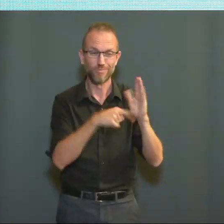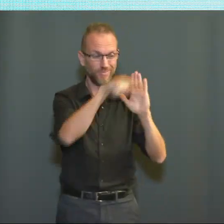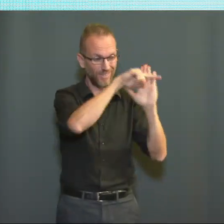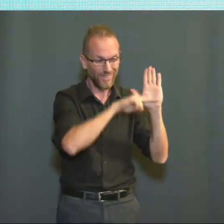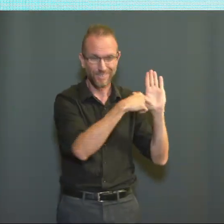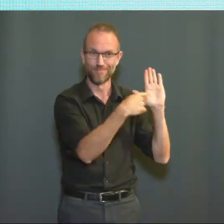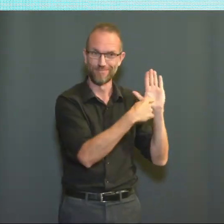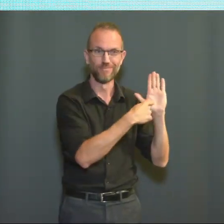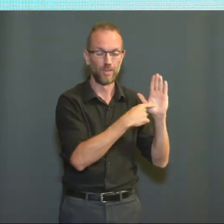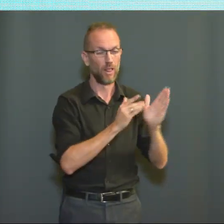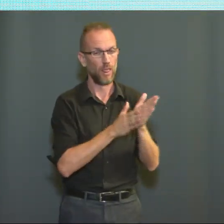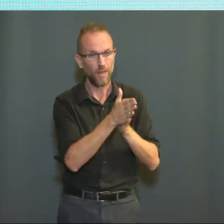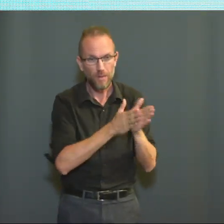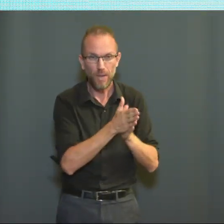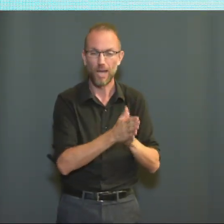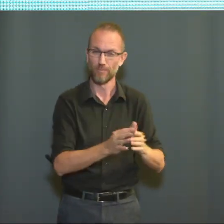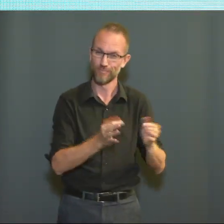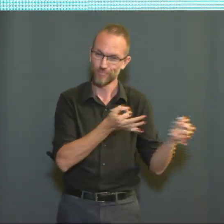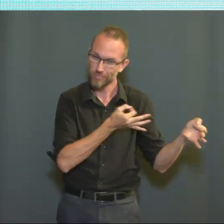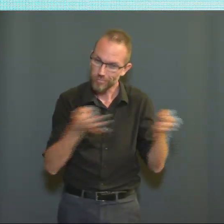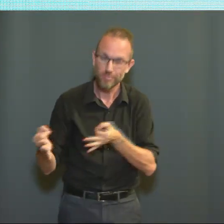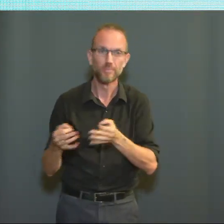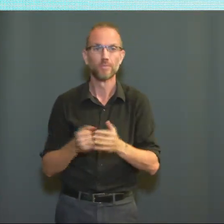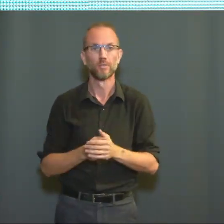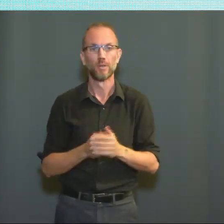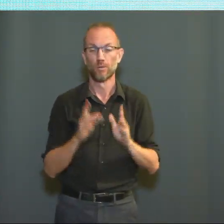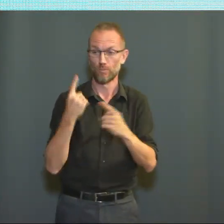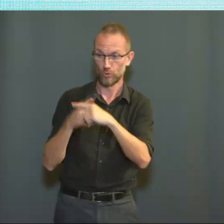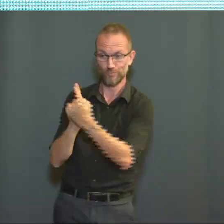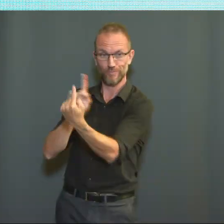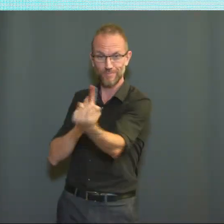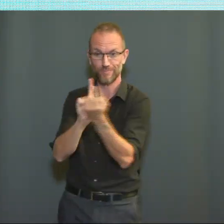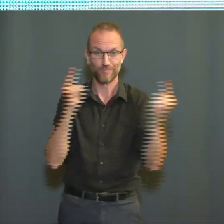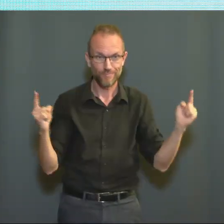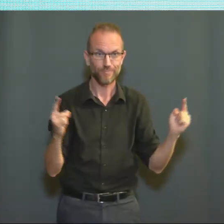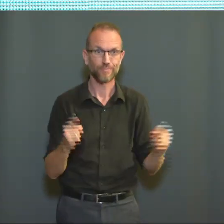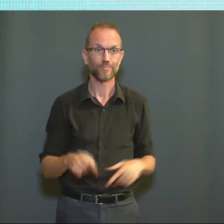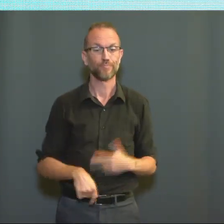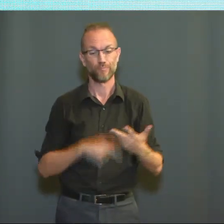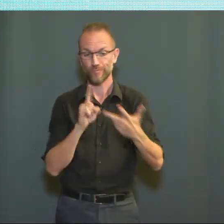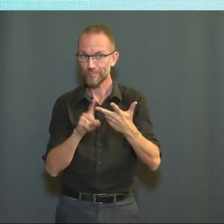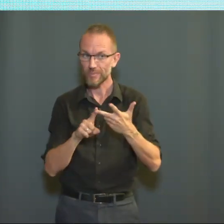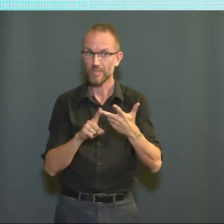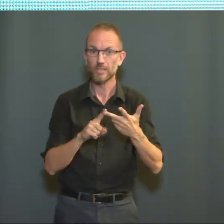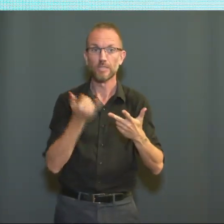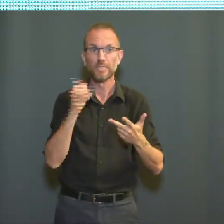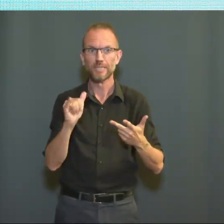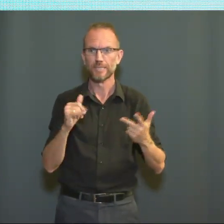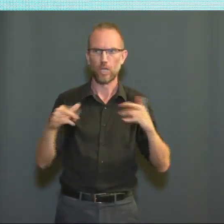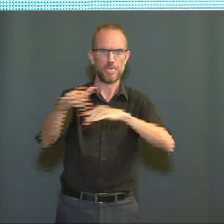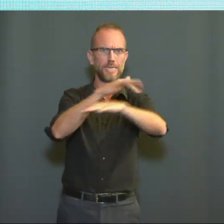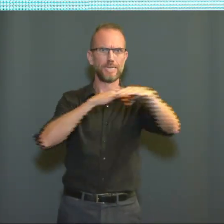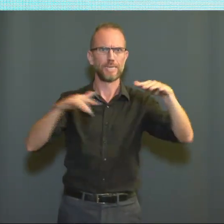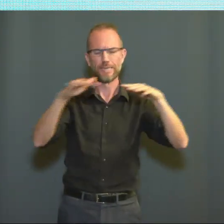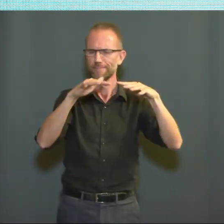mains, le maintien d'une distance suffisante, le port du masque buccal dans les endroits fort